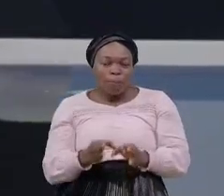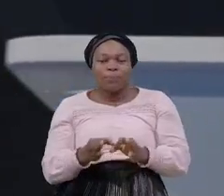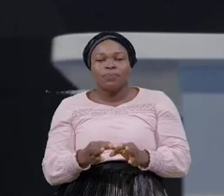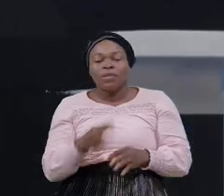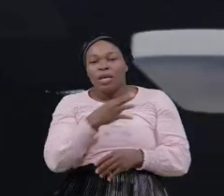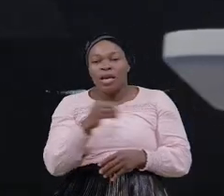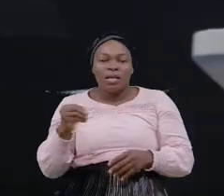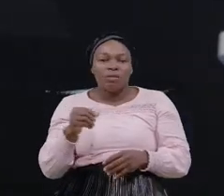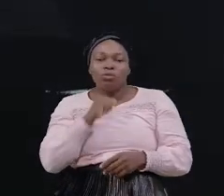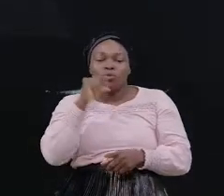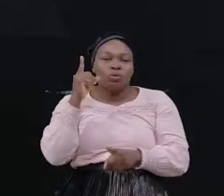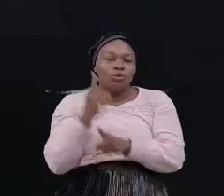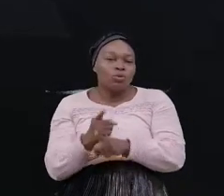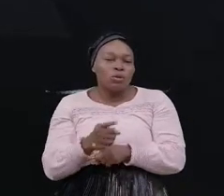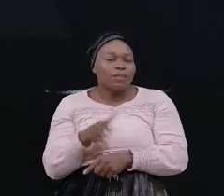sentiment, ouais,